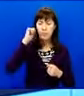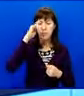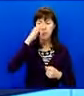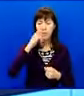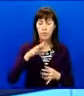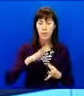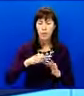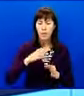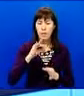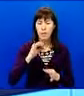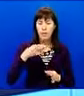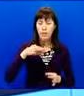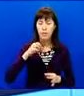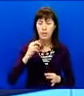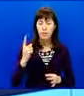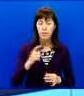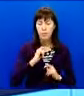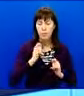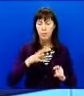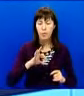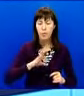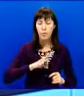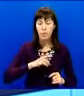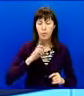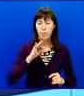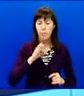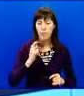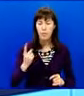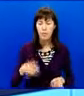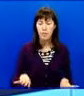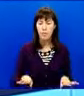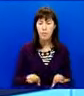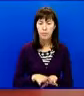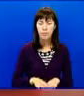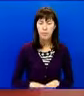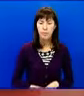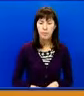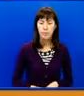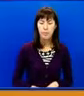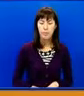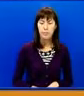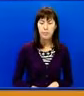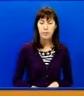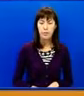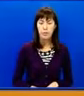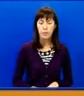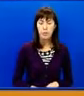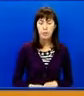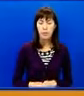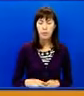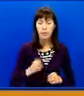чемпиона Олимпиады в Сиднее, первого обладателя ордена Барыс первой степени. В этом году